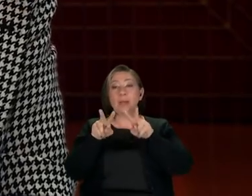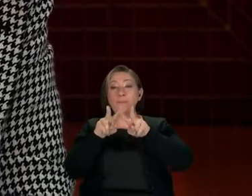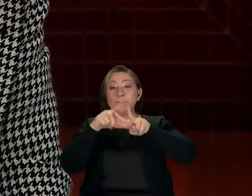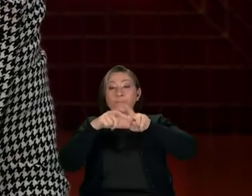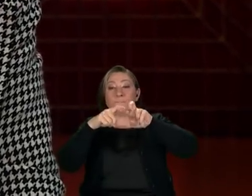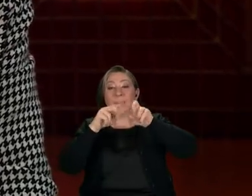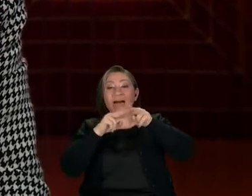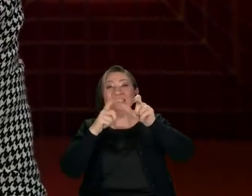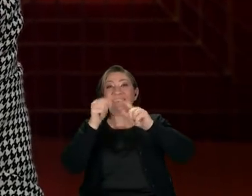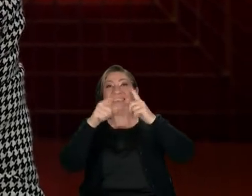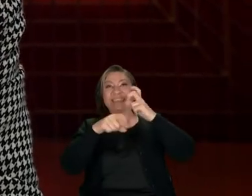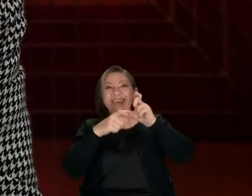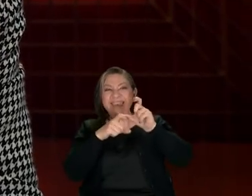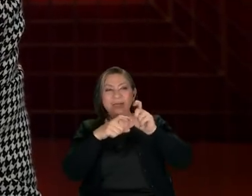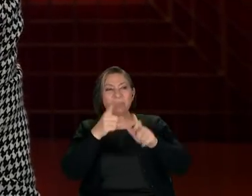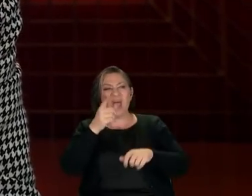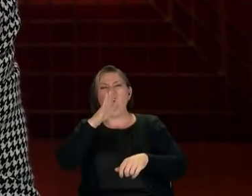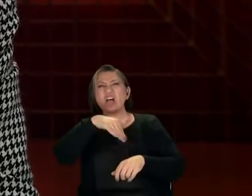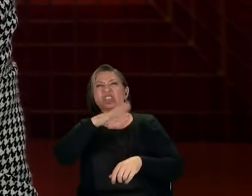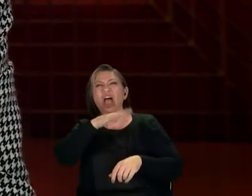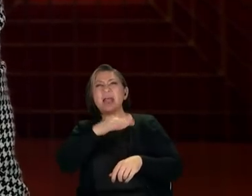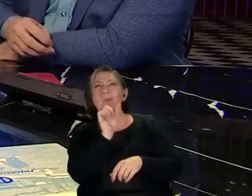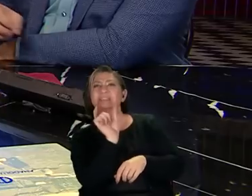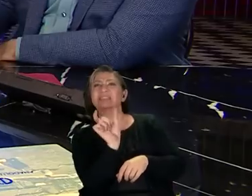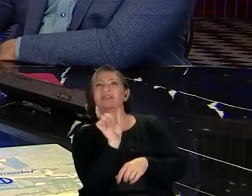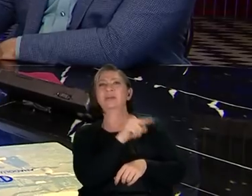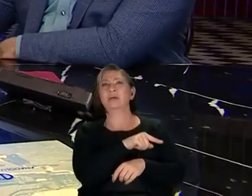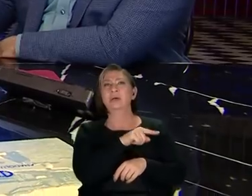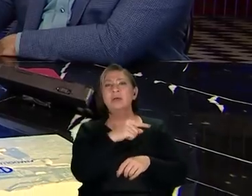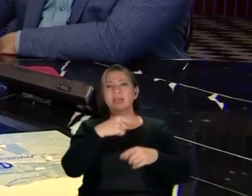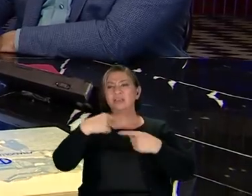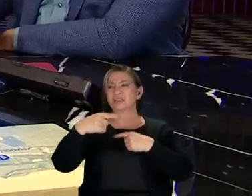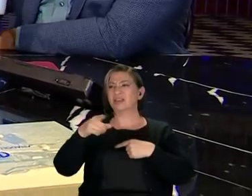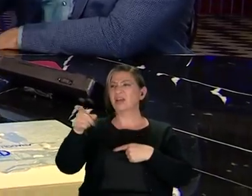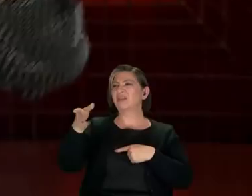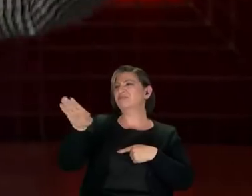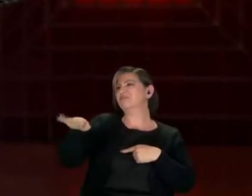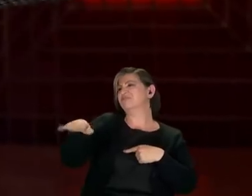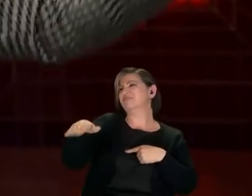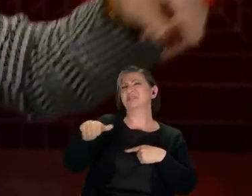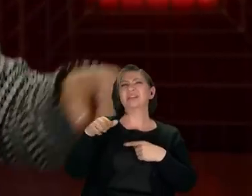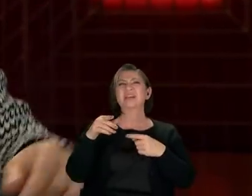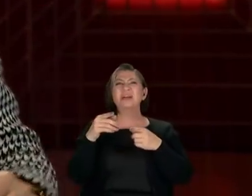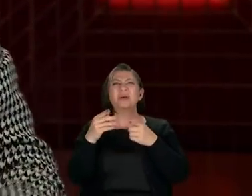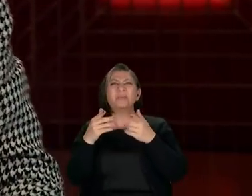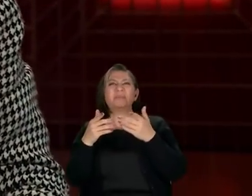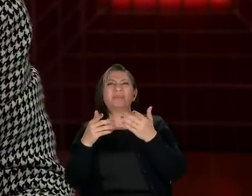Marksist-Leninist literatür içerisinde bir aşağılama sıfatı. Yani insanlar evet, birbirini işte makyavelist,